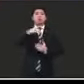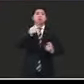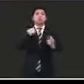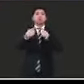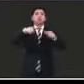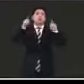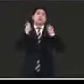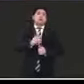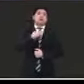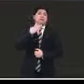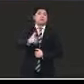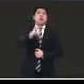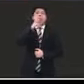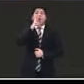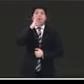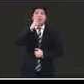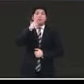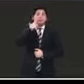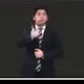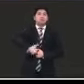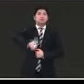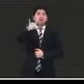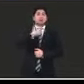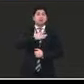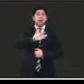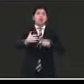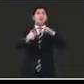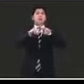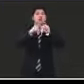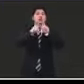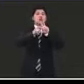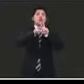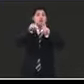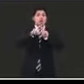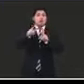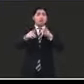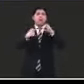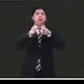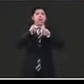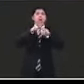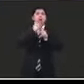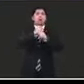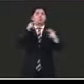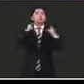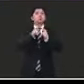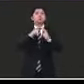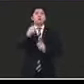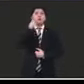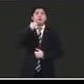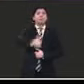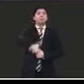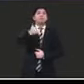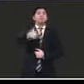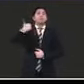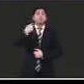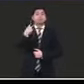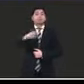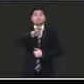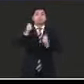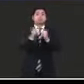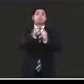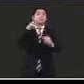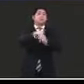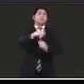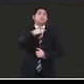aldık Ermenistan Başbakanı Sayın paşinyan da Prag'da görüştüğümüz hükümet başkanları arasındaydı